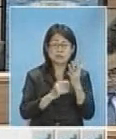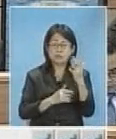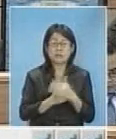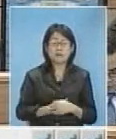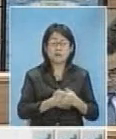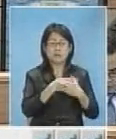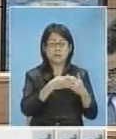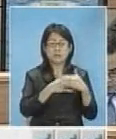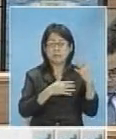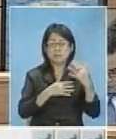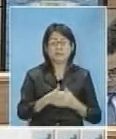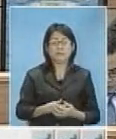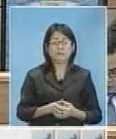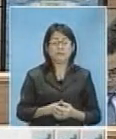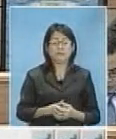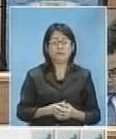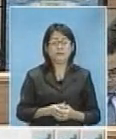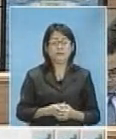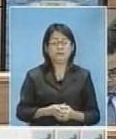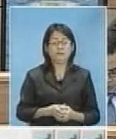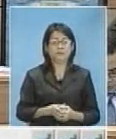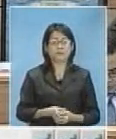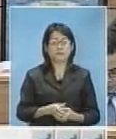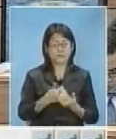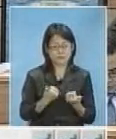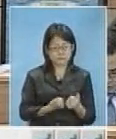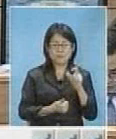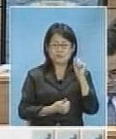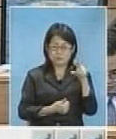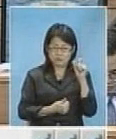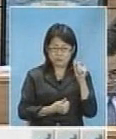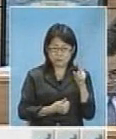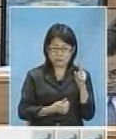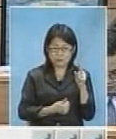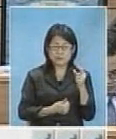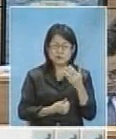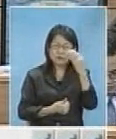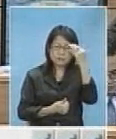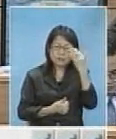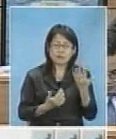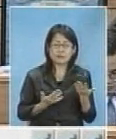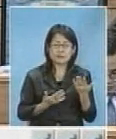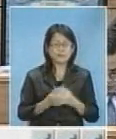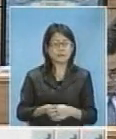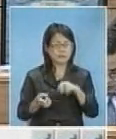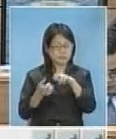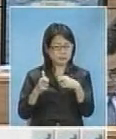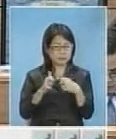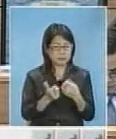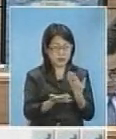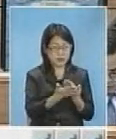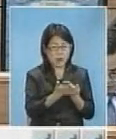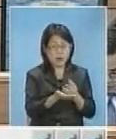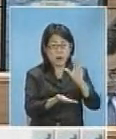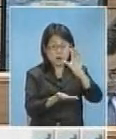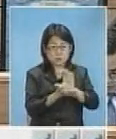นมากขึ้นพรก.นี้เร่งด่วนอย่างหลีกเลี่ยงไม่ได้อย่างไรครับภาระหนี้ของกองทุนฟื้นฟูผม